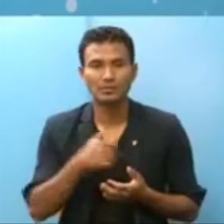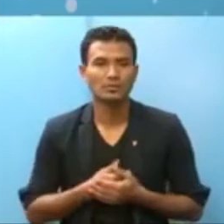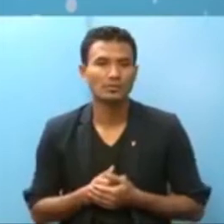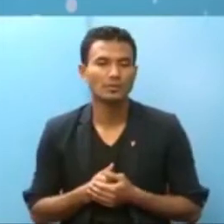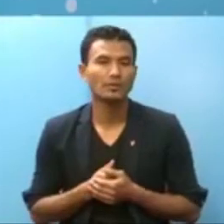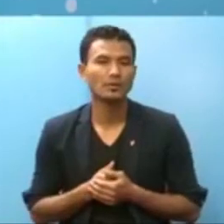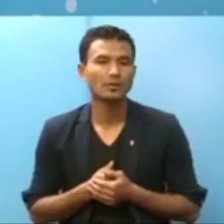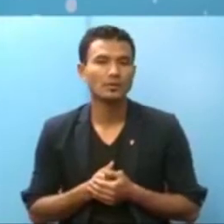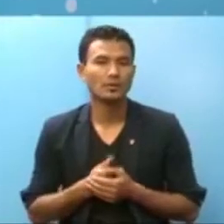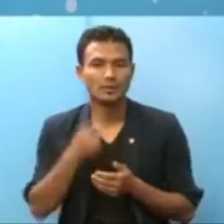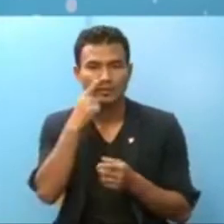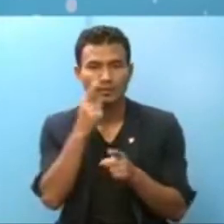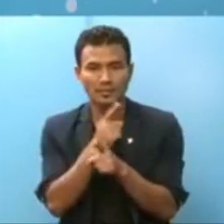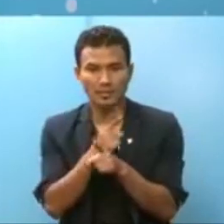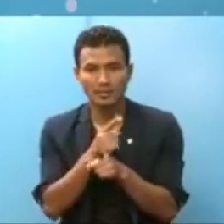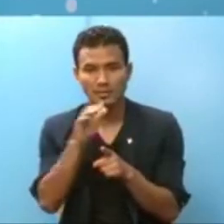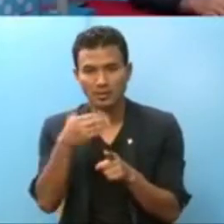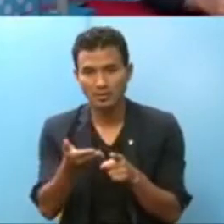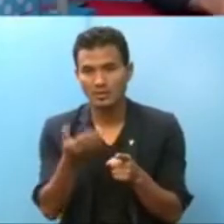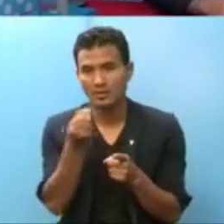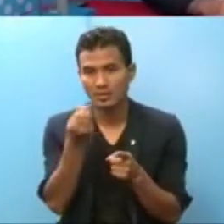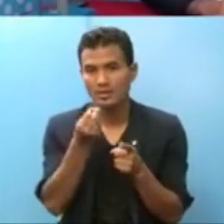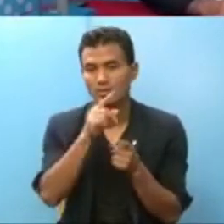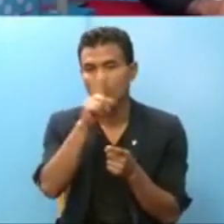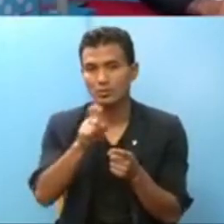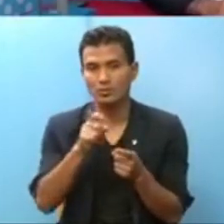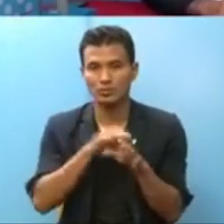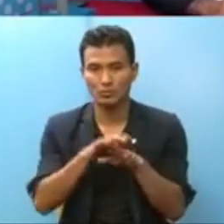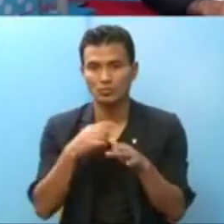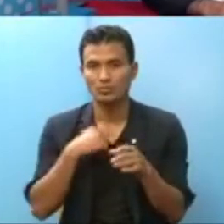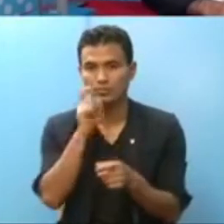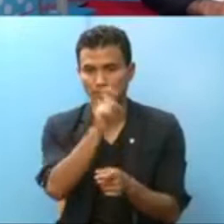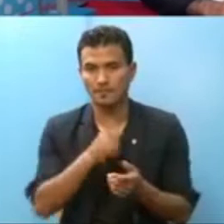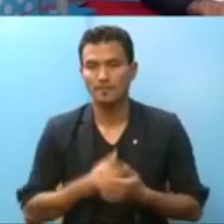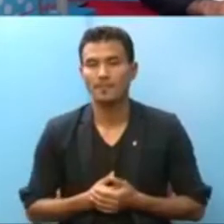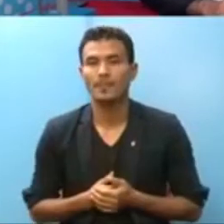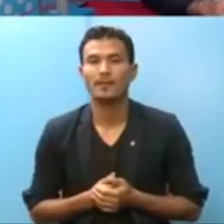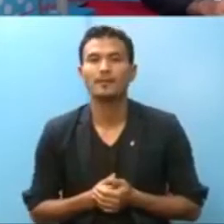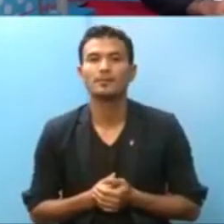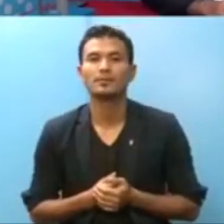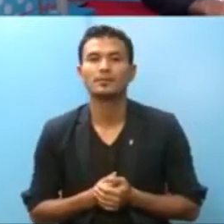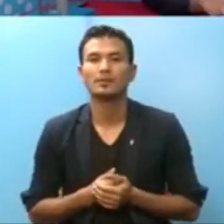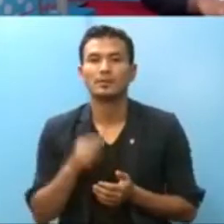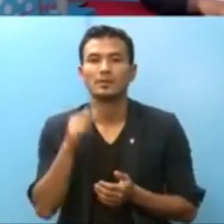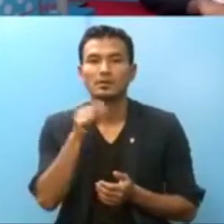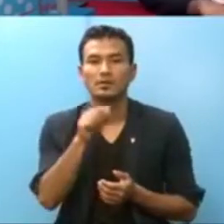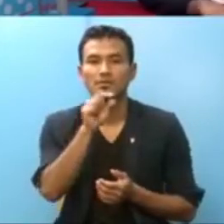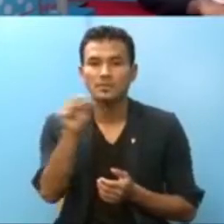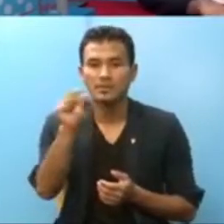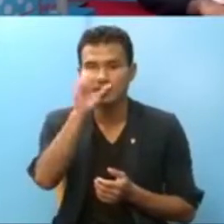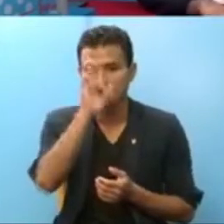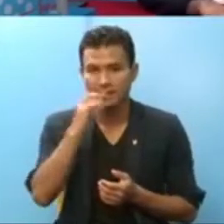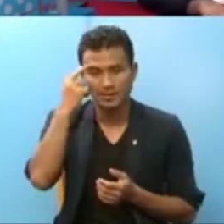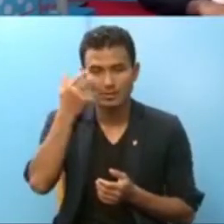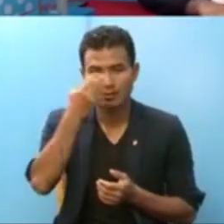आज मैडम लाई केही प्रस्णा अरु राखन गई रहेको छुमा यहां विशे बिग्या